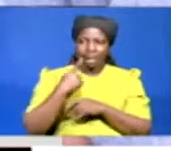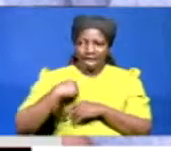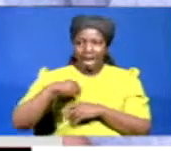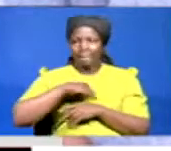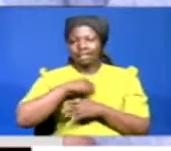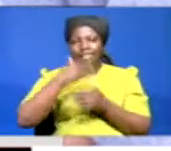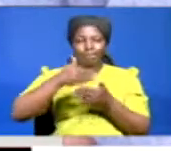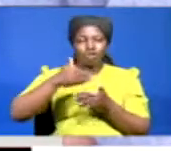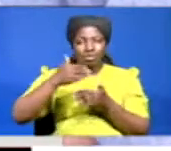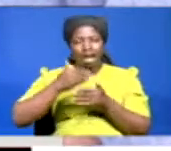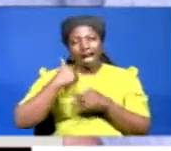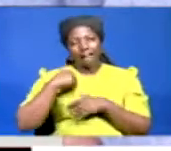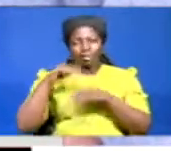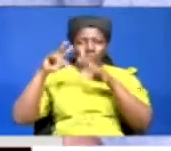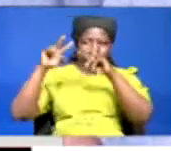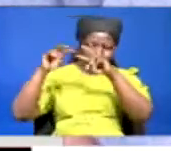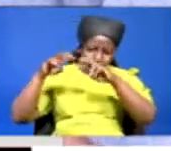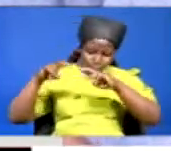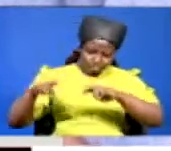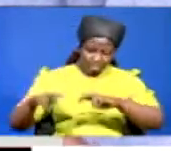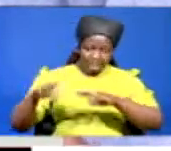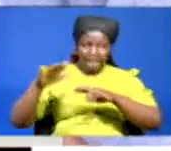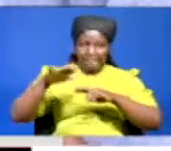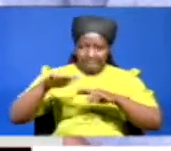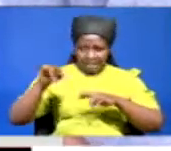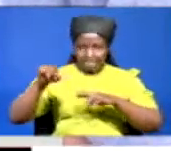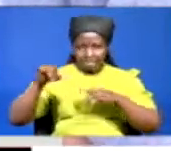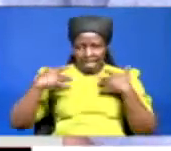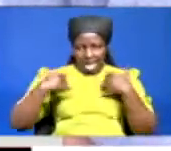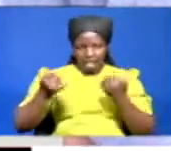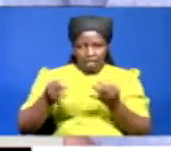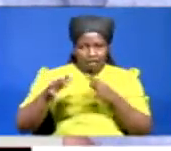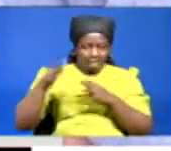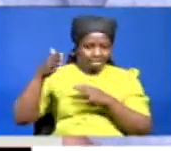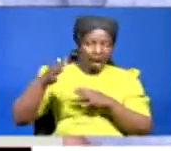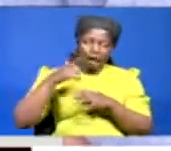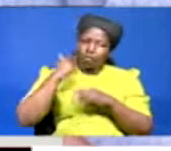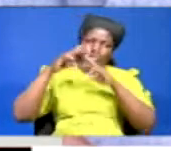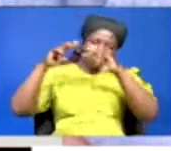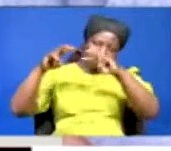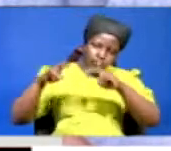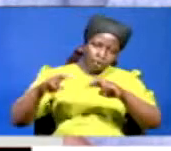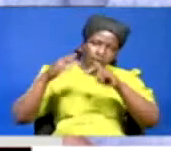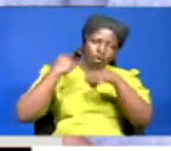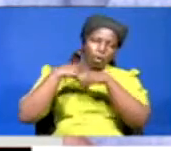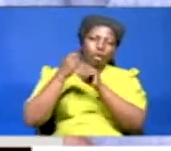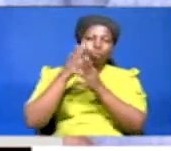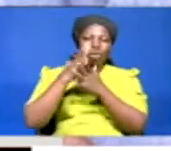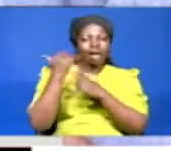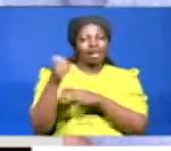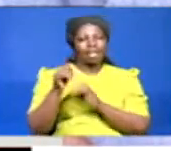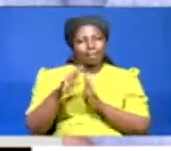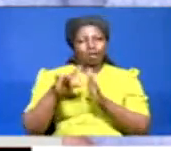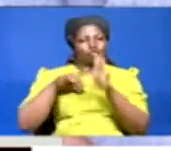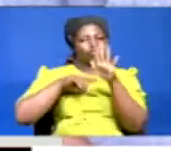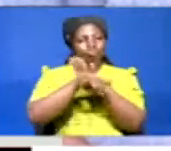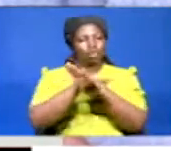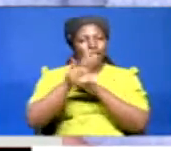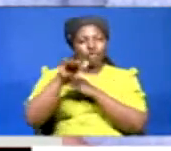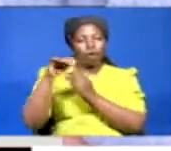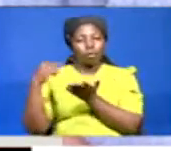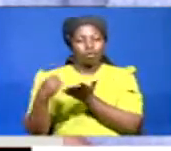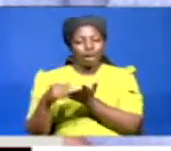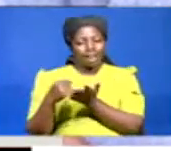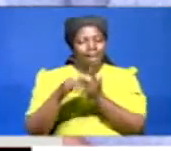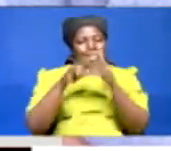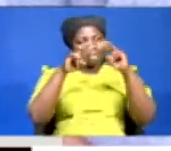screening, kuna maafisa wetu wa afya katika mpaka ambao wanafanya screening kuona kwamba kila mtu ambaye anakuja kutoka Uganda anakuwa screened vizuri